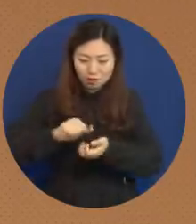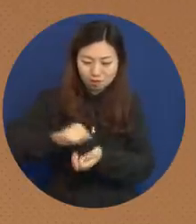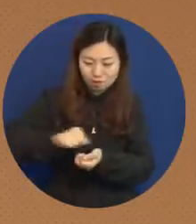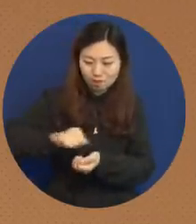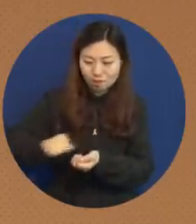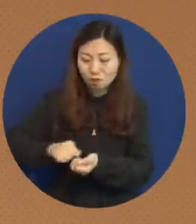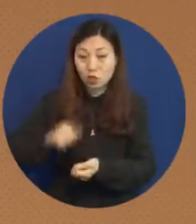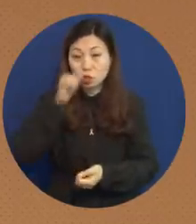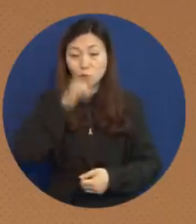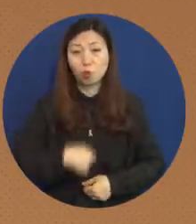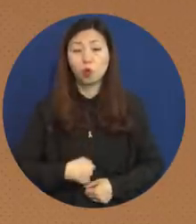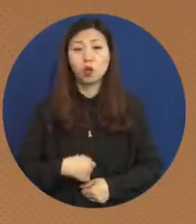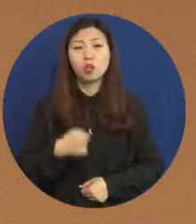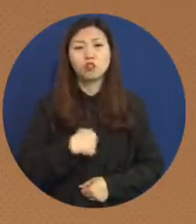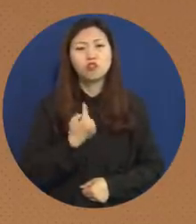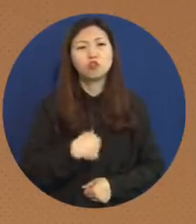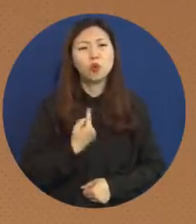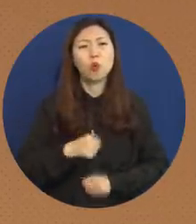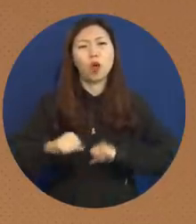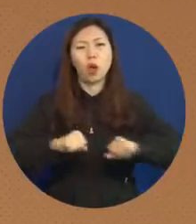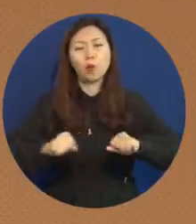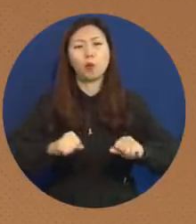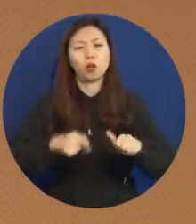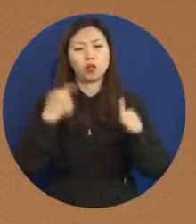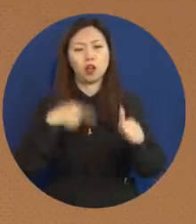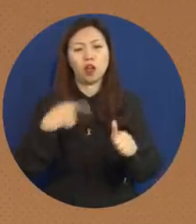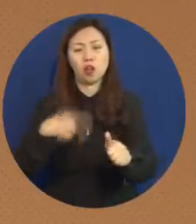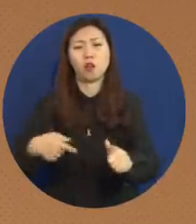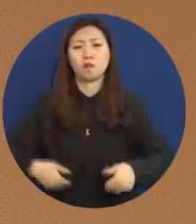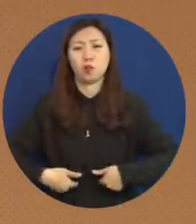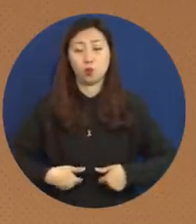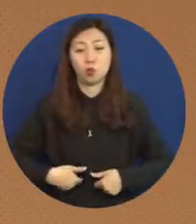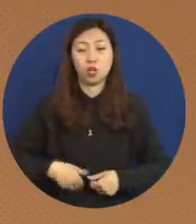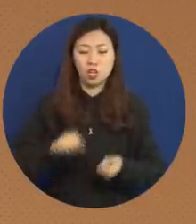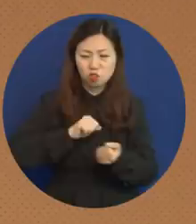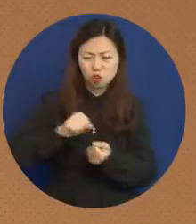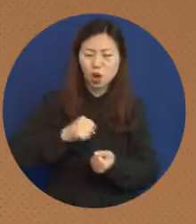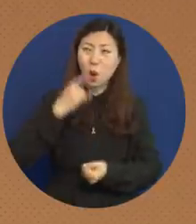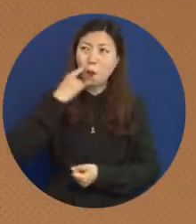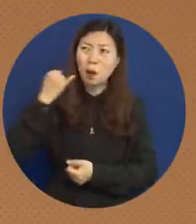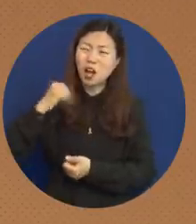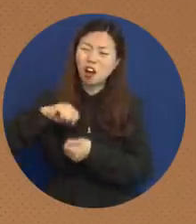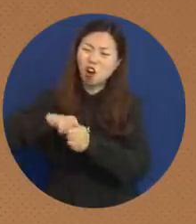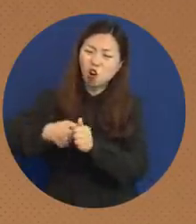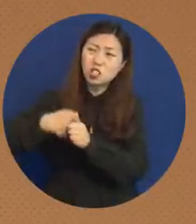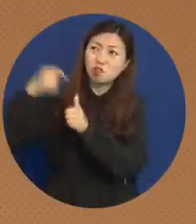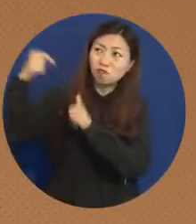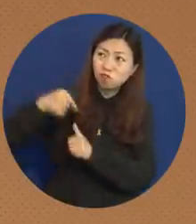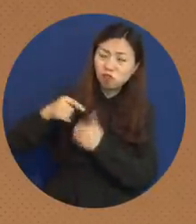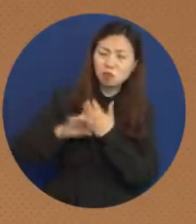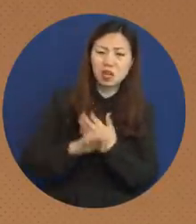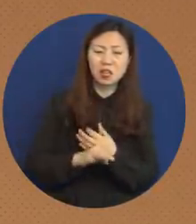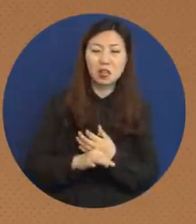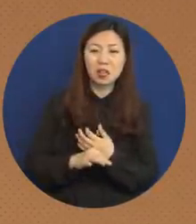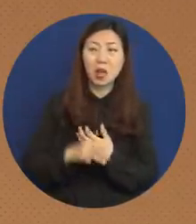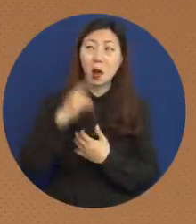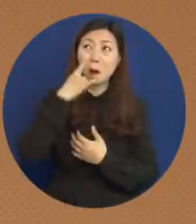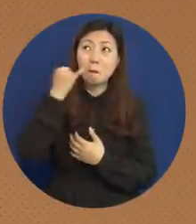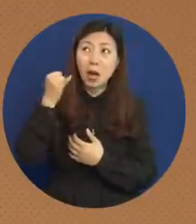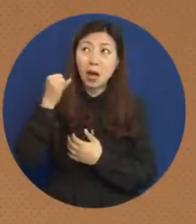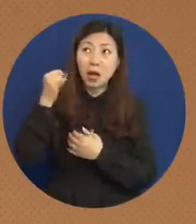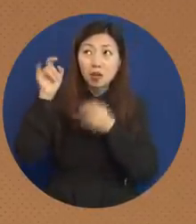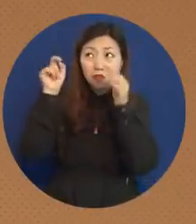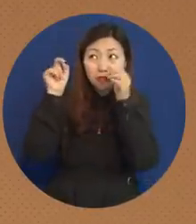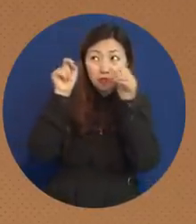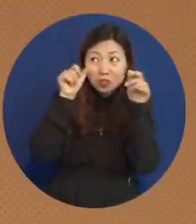이렇게 자기가 하도록 가르쳐야 돼요. 그래서 자기가 청소하면서 엄마가 억지로 시키면 어떠냐? 대충 엄마의